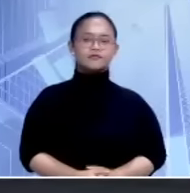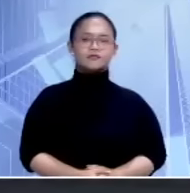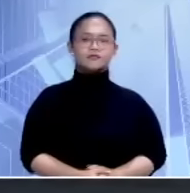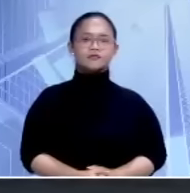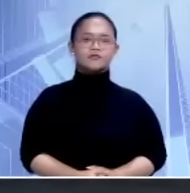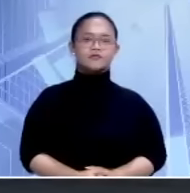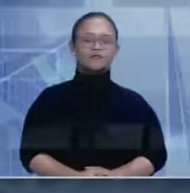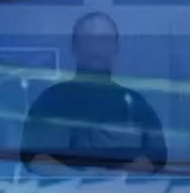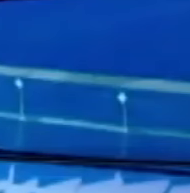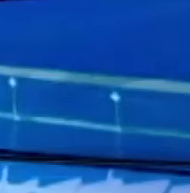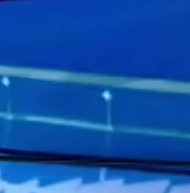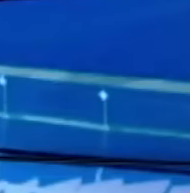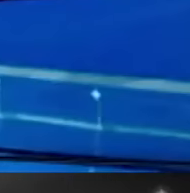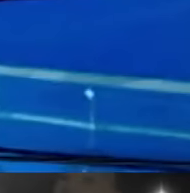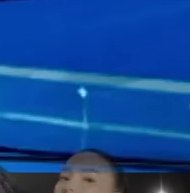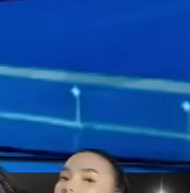melaporkan.